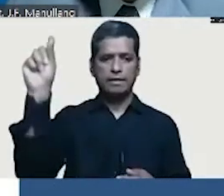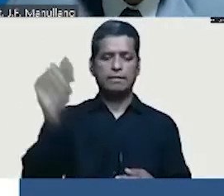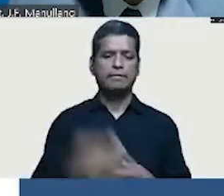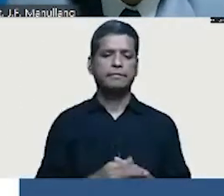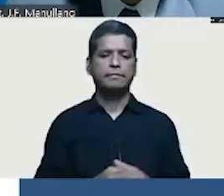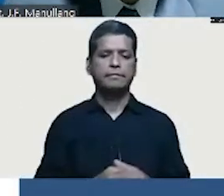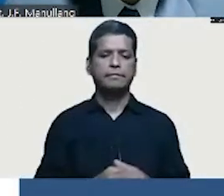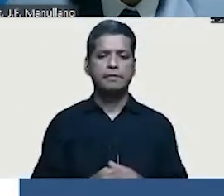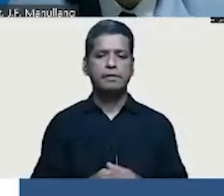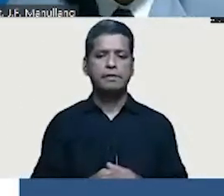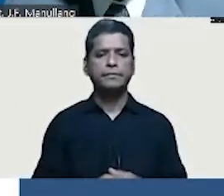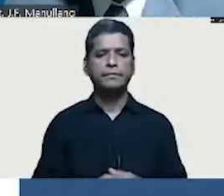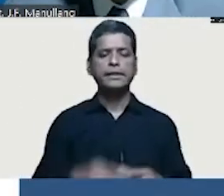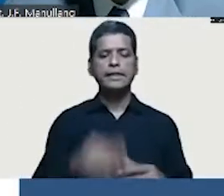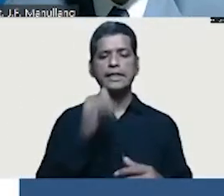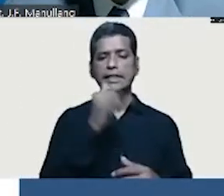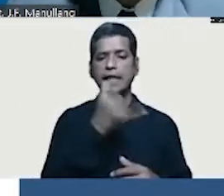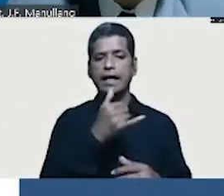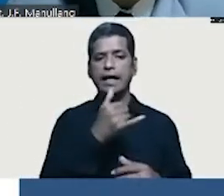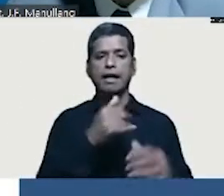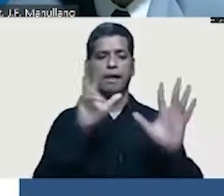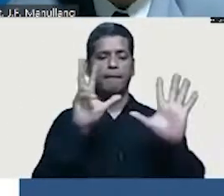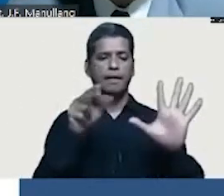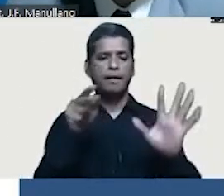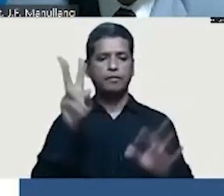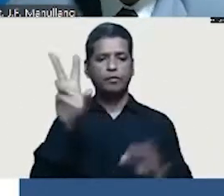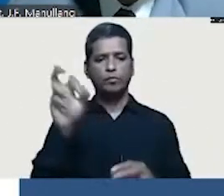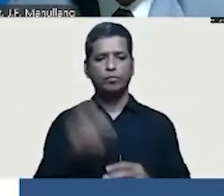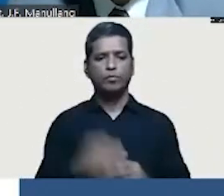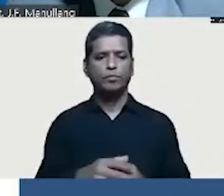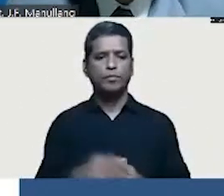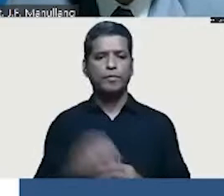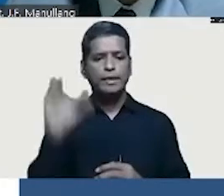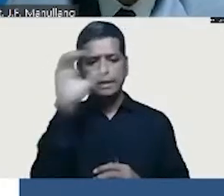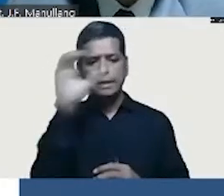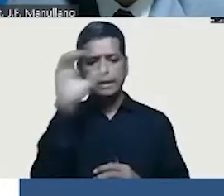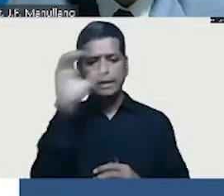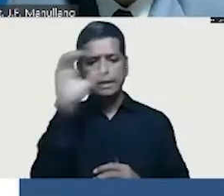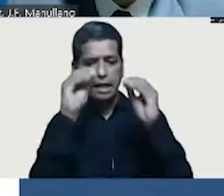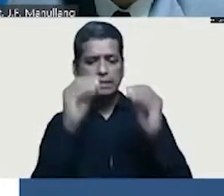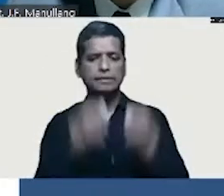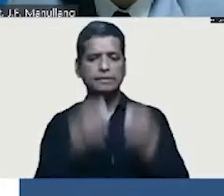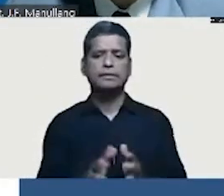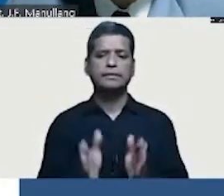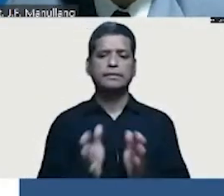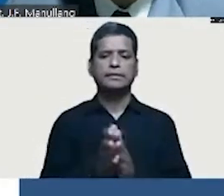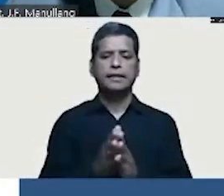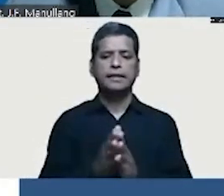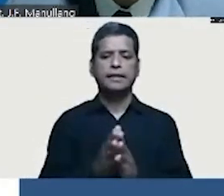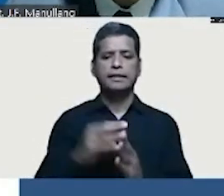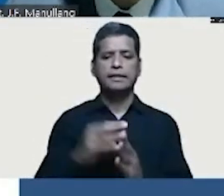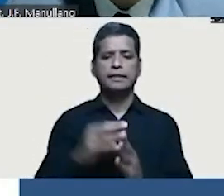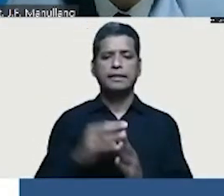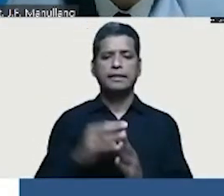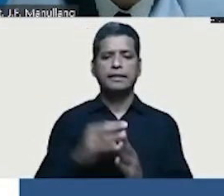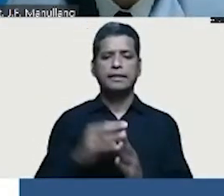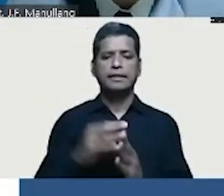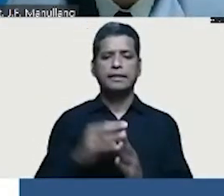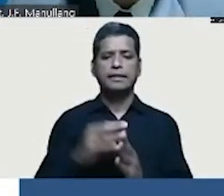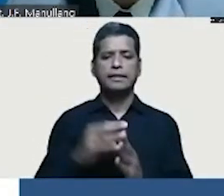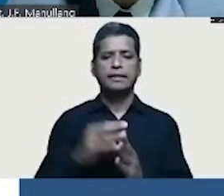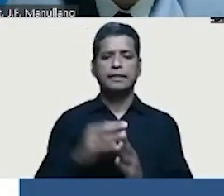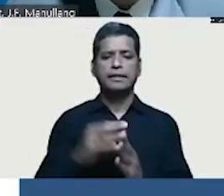e20 Carilah pengajaran dan kesaksian Siapa yang tidak berbicara sesuai dengan perkataan itu